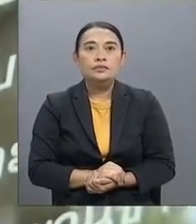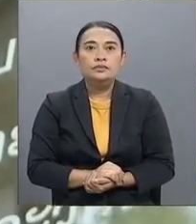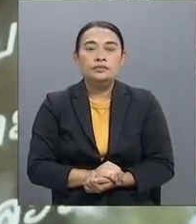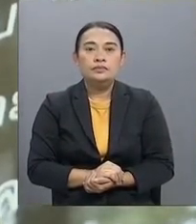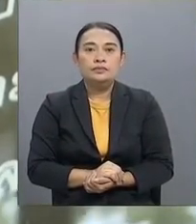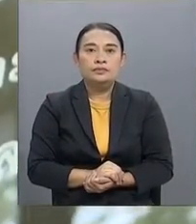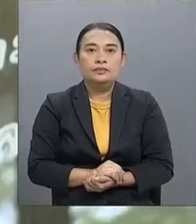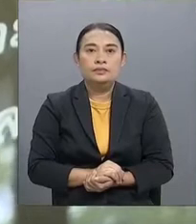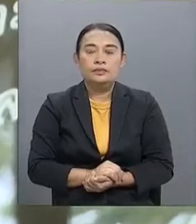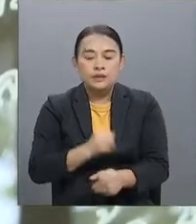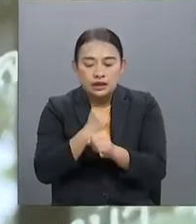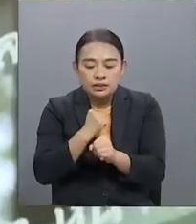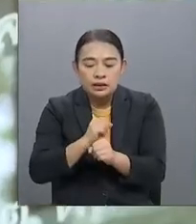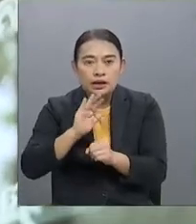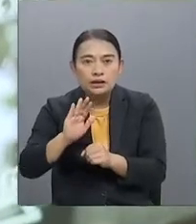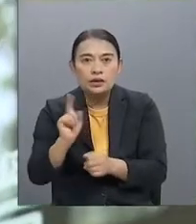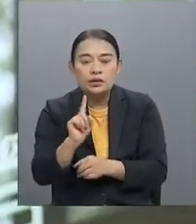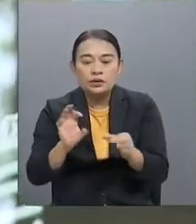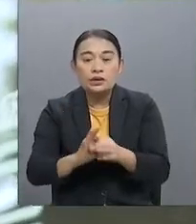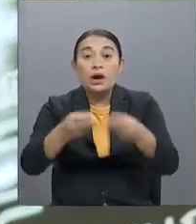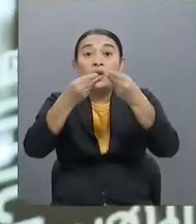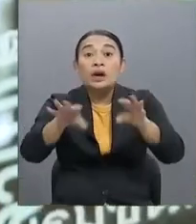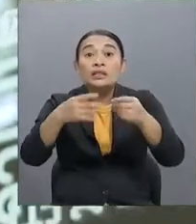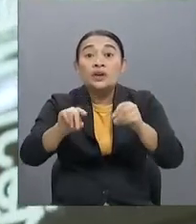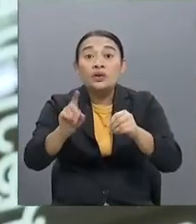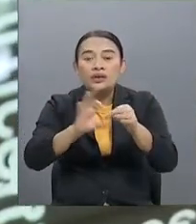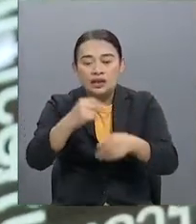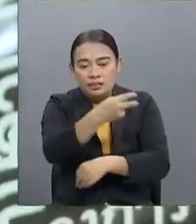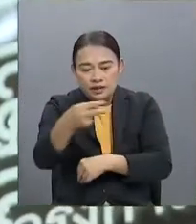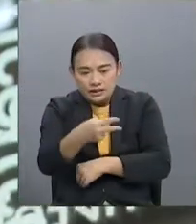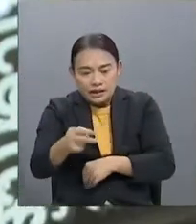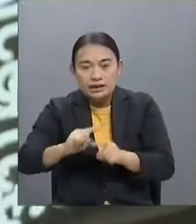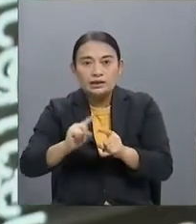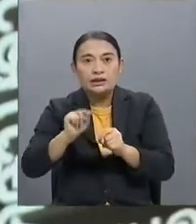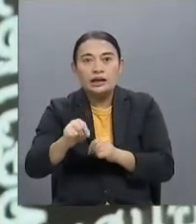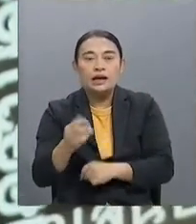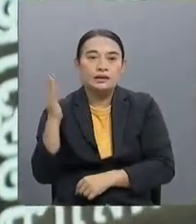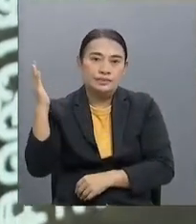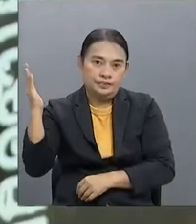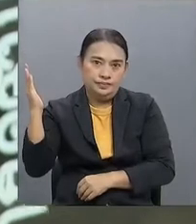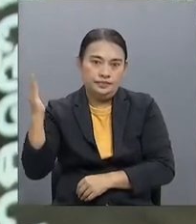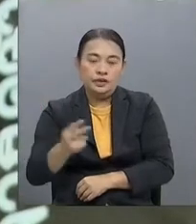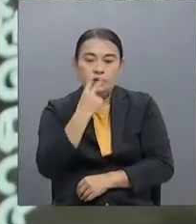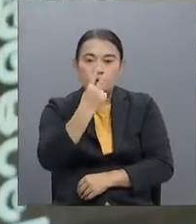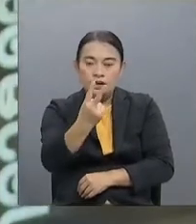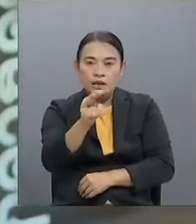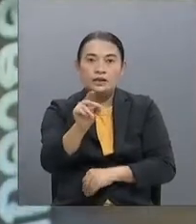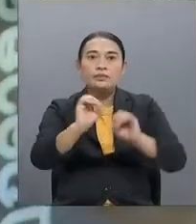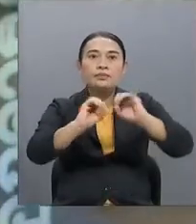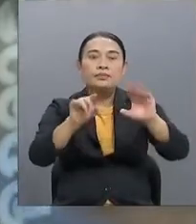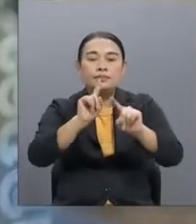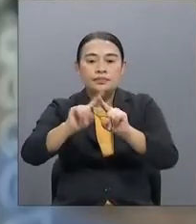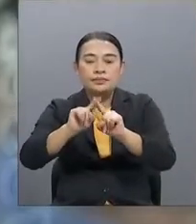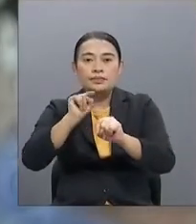ข้อคิดจากหลักการทรงงานผ่านข้อความบนกระจกใสบานใหญ่ที่ออกแบบสีและขนาดตัวอักษรลดหลั่นดึงดูดสายตาเน้นเนื้อหาที่สร้างแ